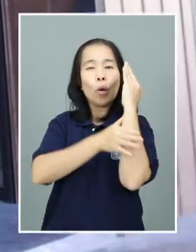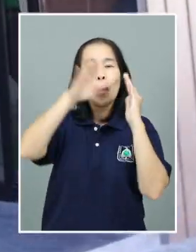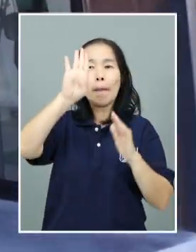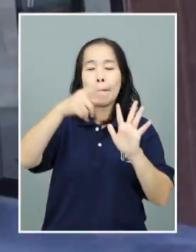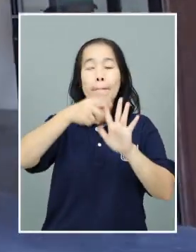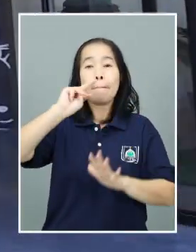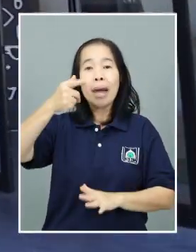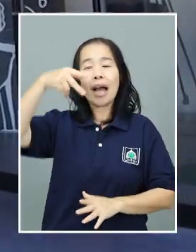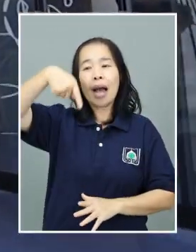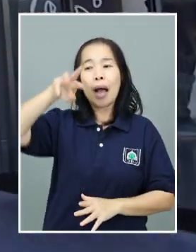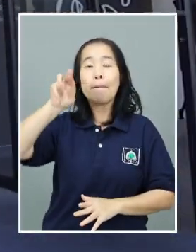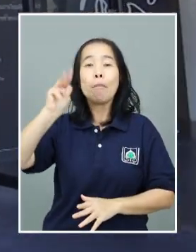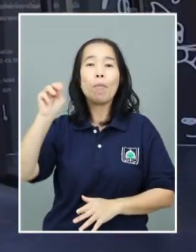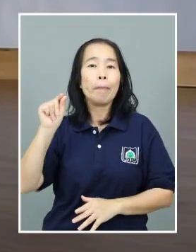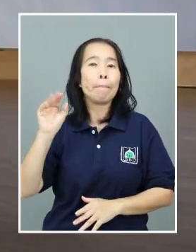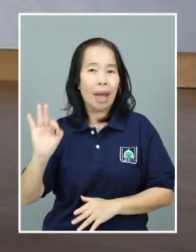ะ